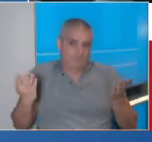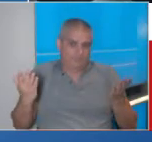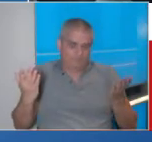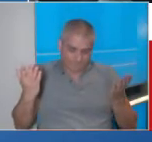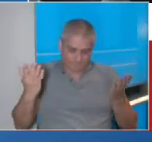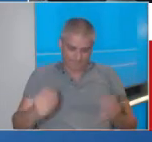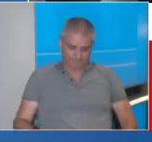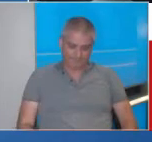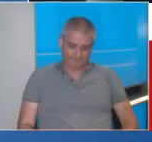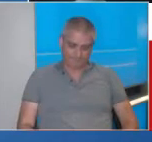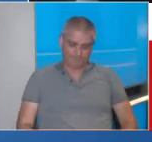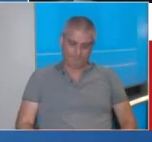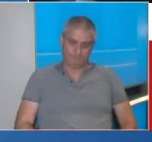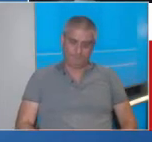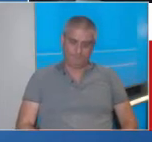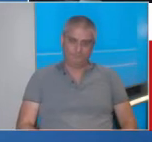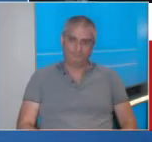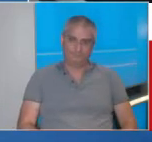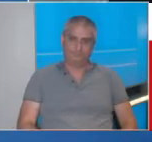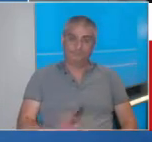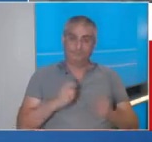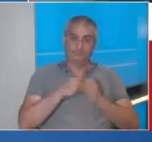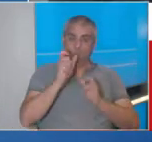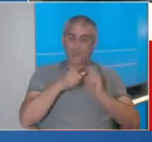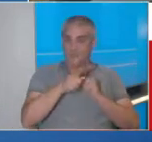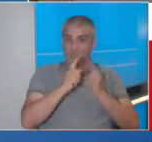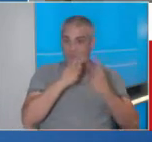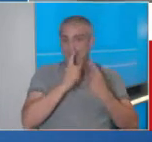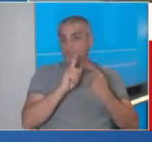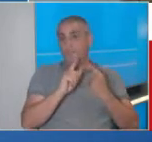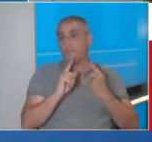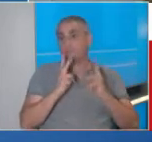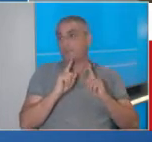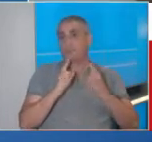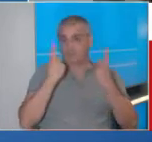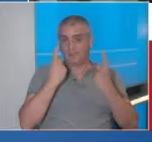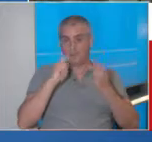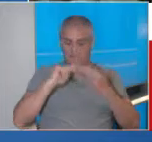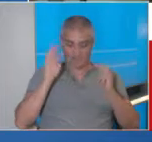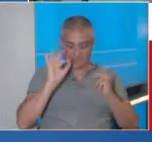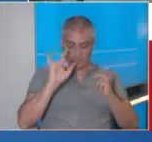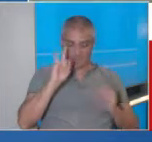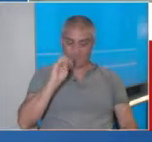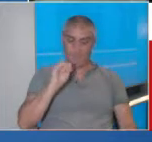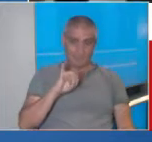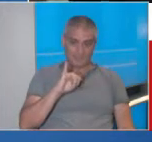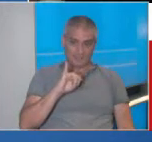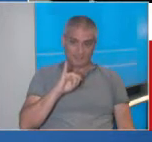או אנשים שקשורים לאירוע הזה. באופן מקרי או לא מקרי, ה-DNA של חבני,